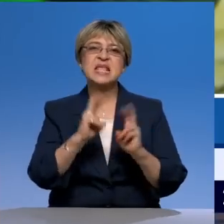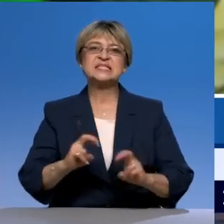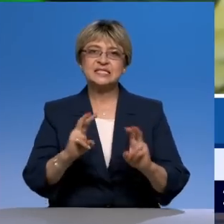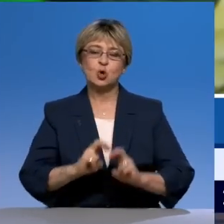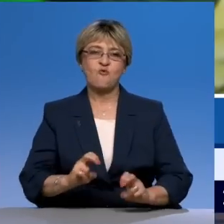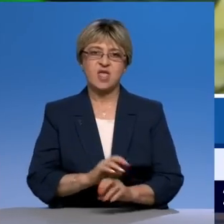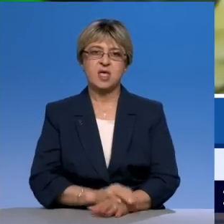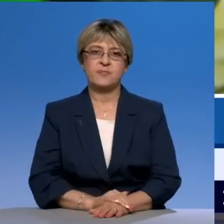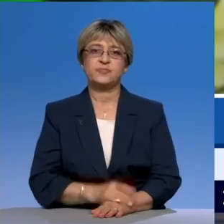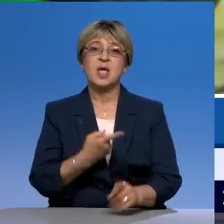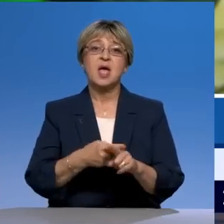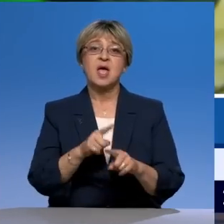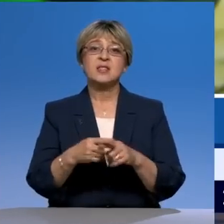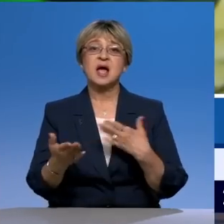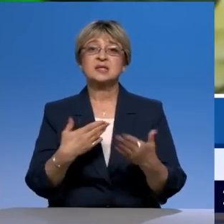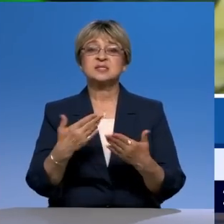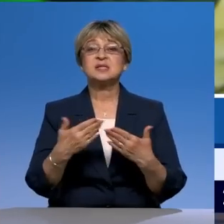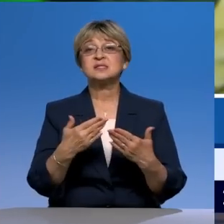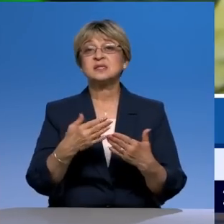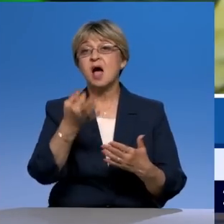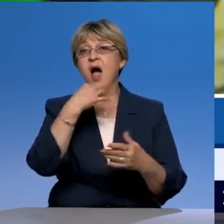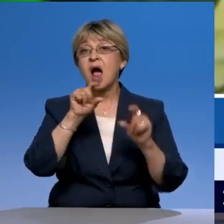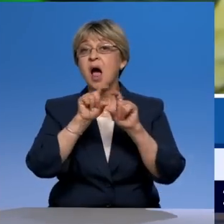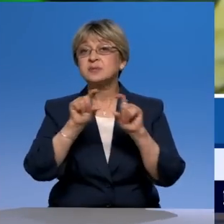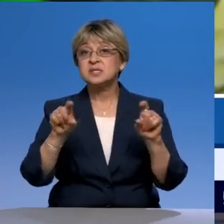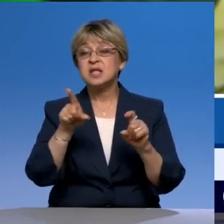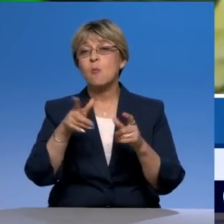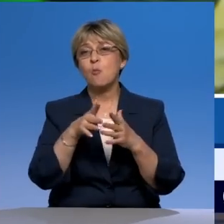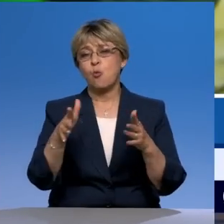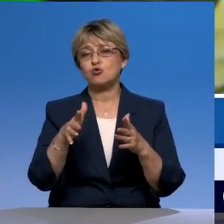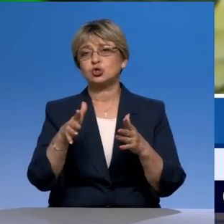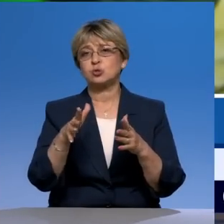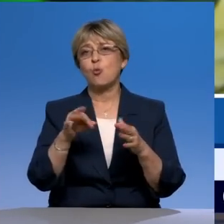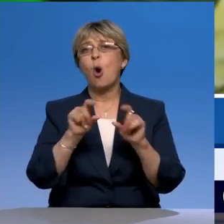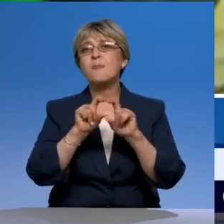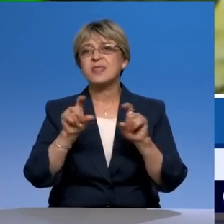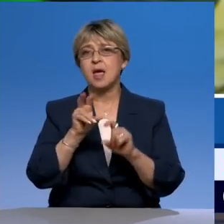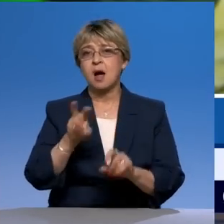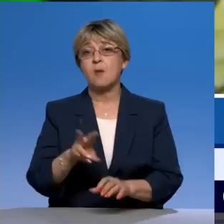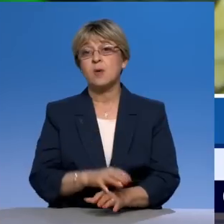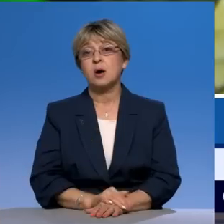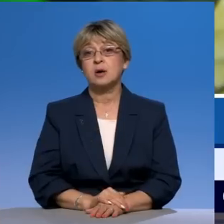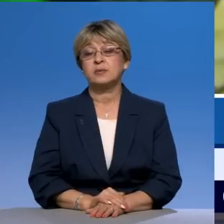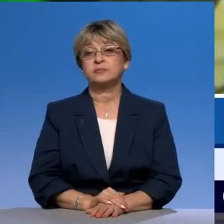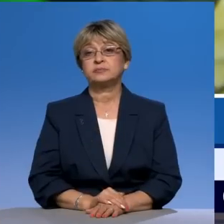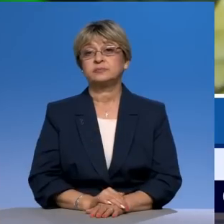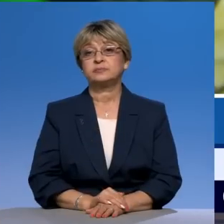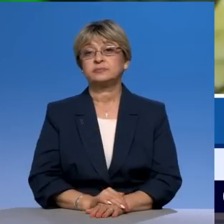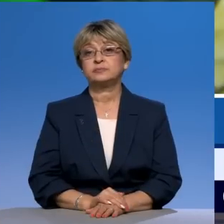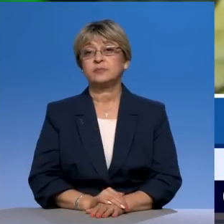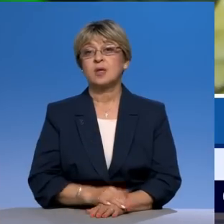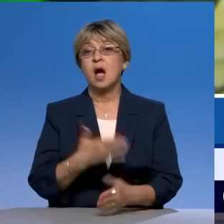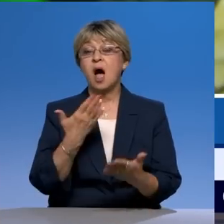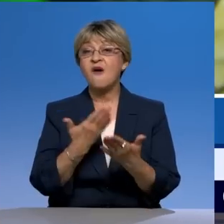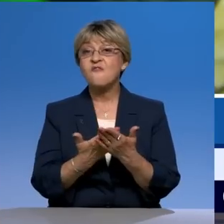скорее касается аптечных и наблюдательных, то есть это Росздравнадзора больше касается, ну, нас тоже, наверное, опосредованно. А